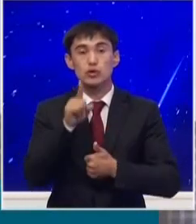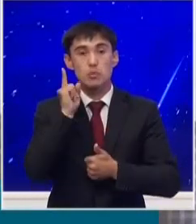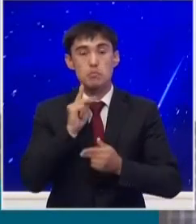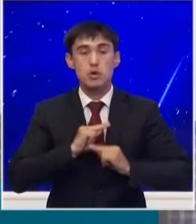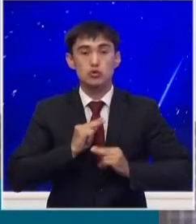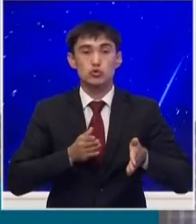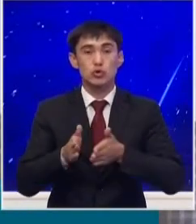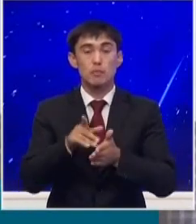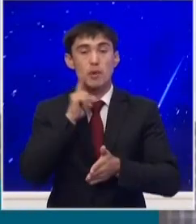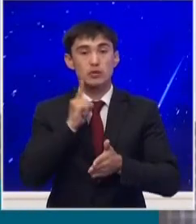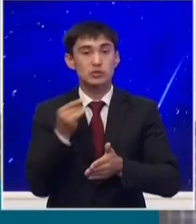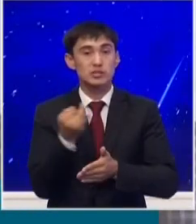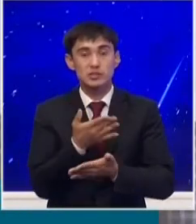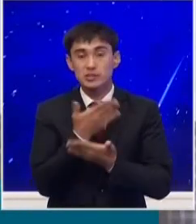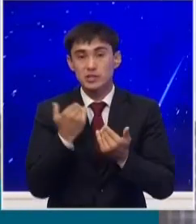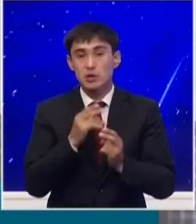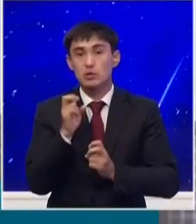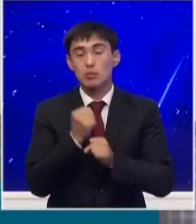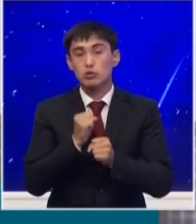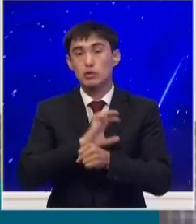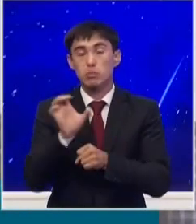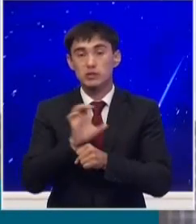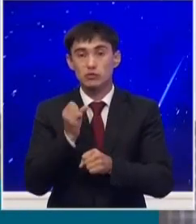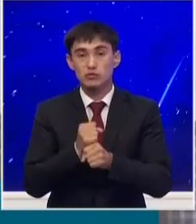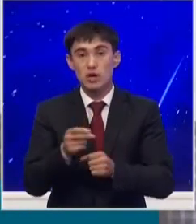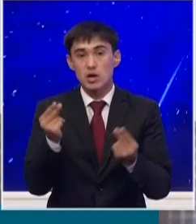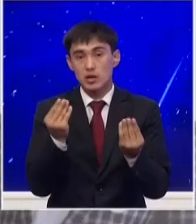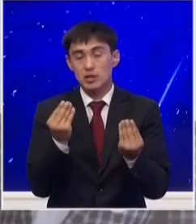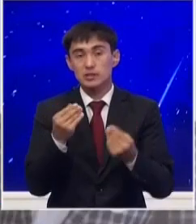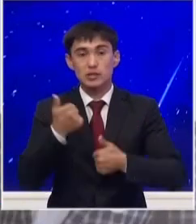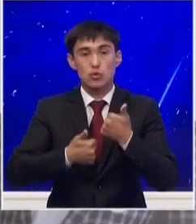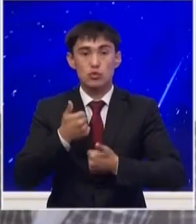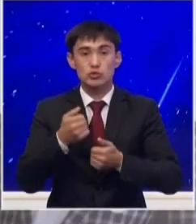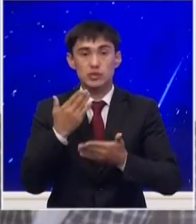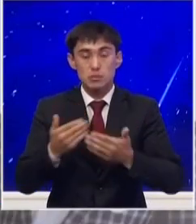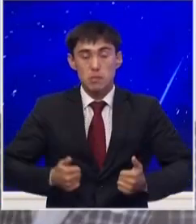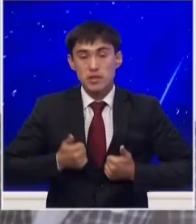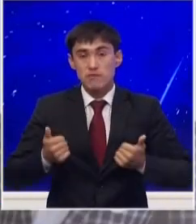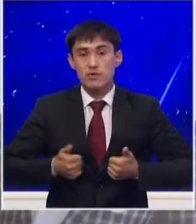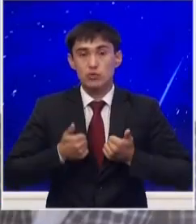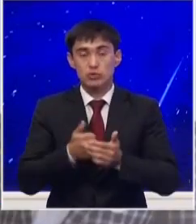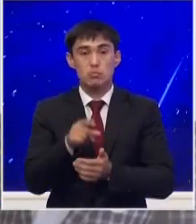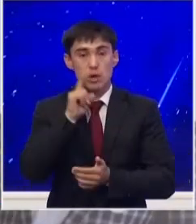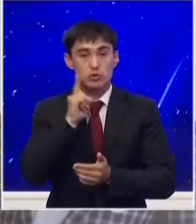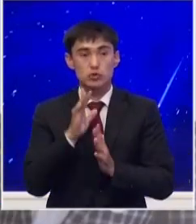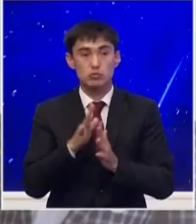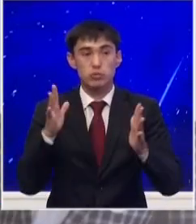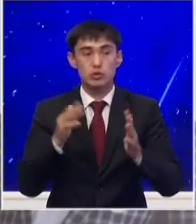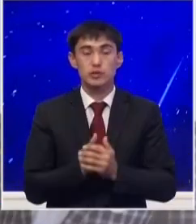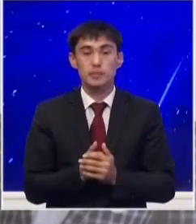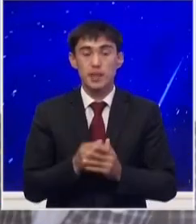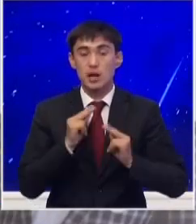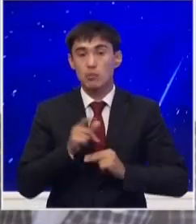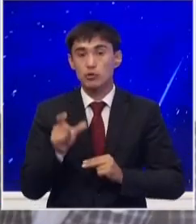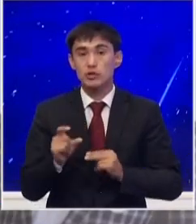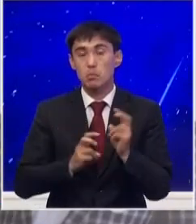очень заинтересована в том, чтобы работать на производстве. И очень классно, что у государства есть такие конкурсы, которые мотивируют молодежь больше работать